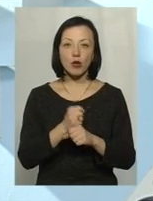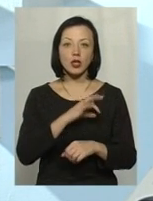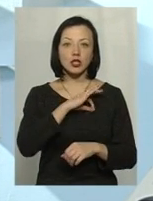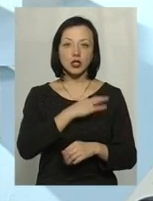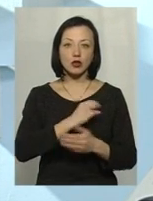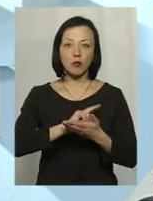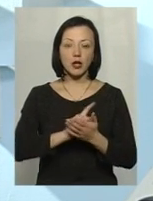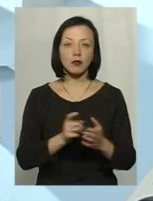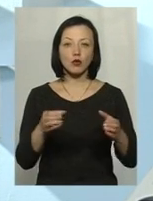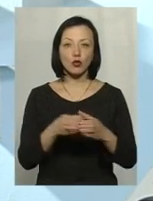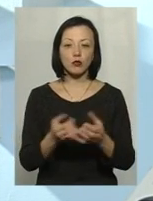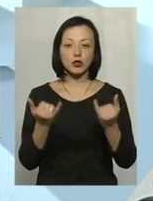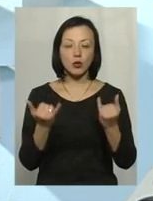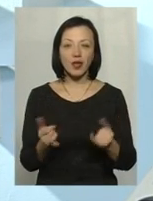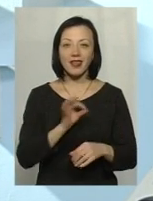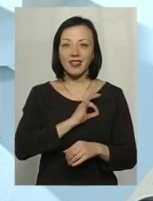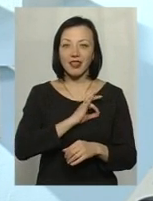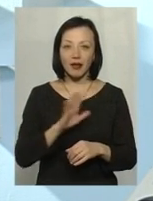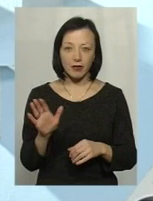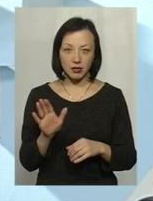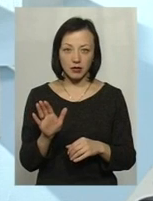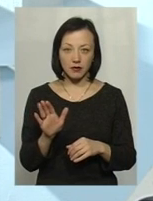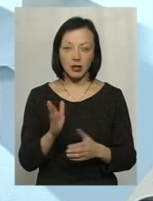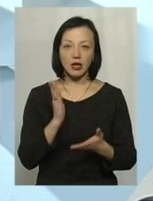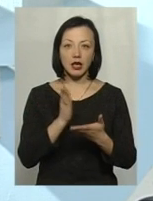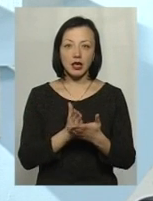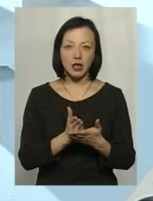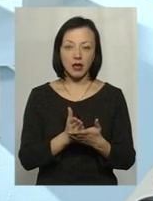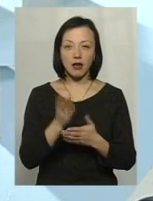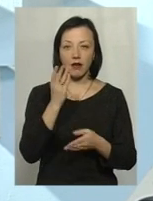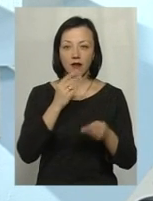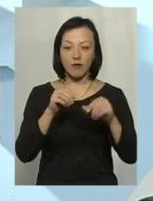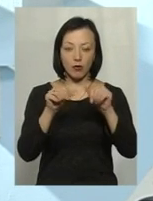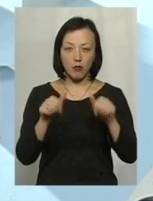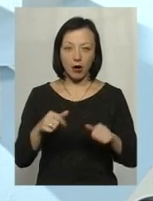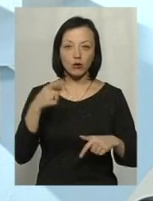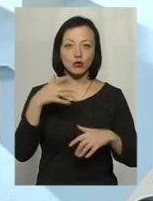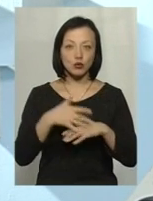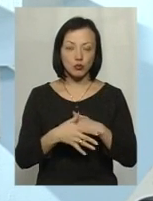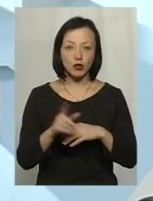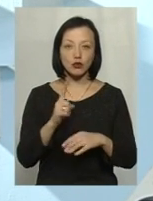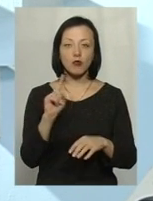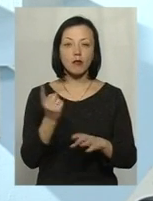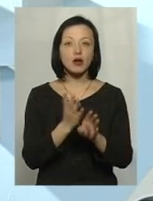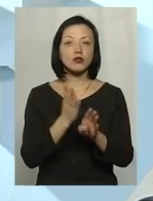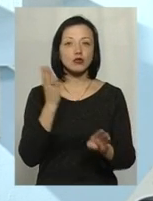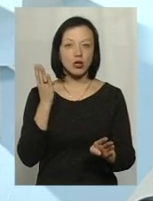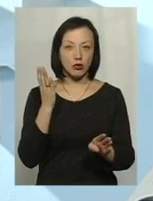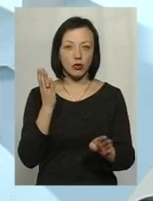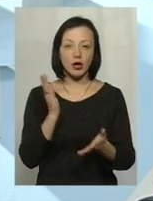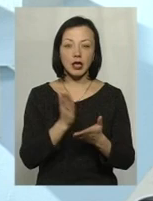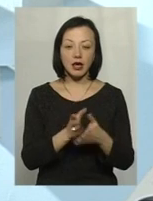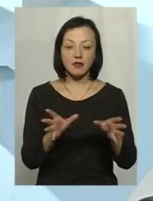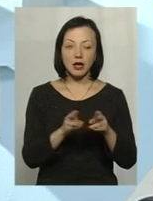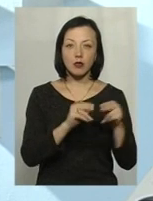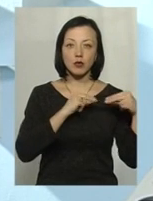групи сьогодні є неефективною, є формальною, зрозуміло, що в першу чергу є